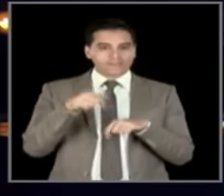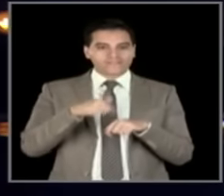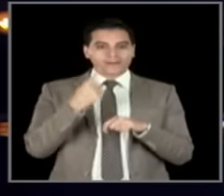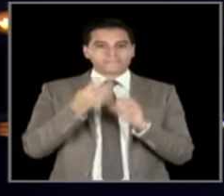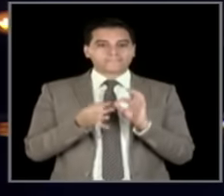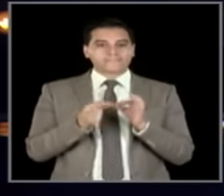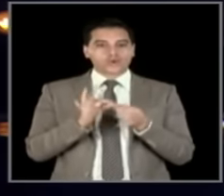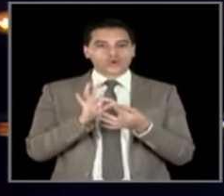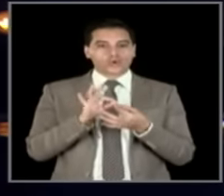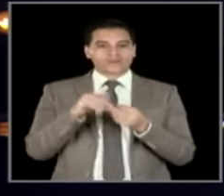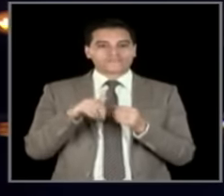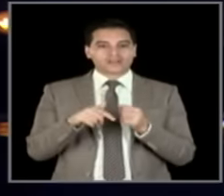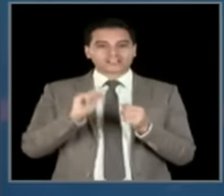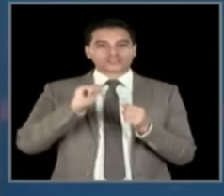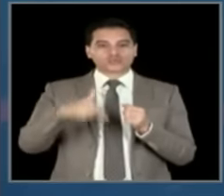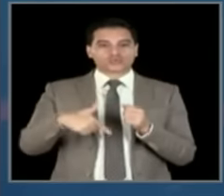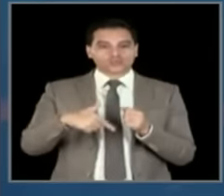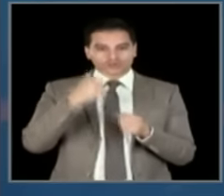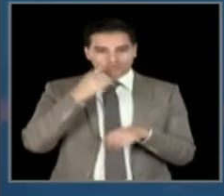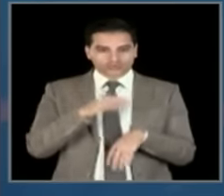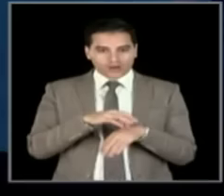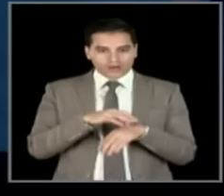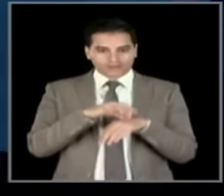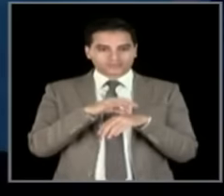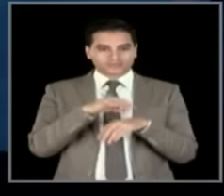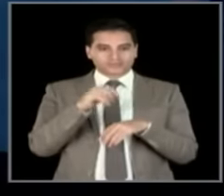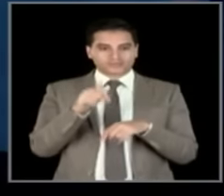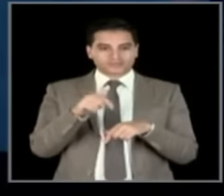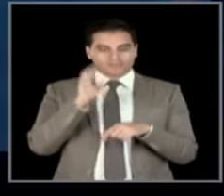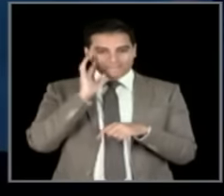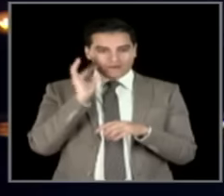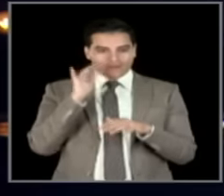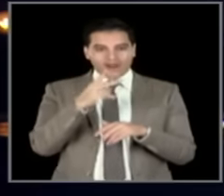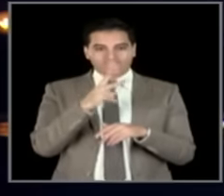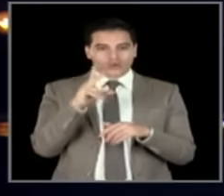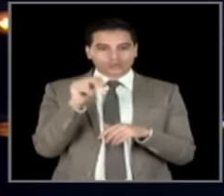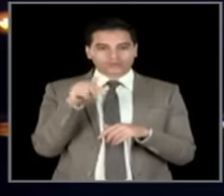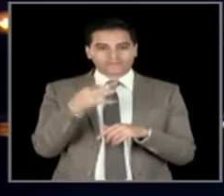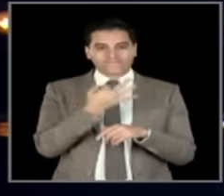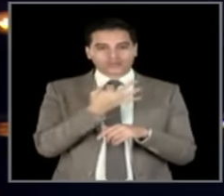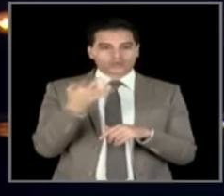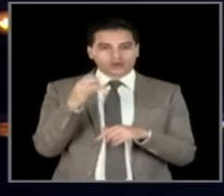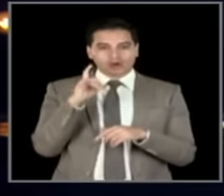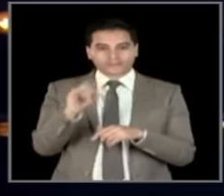1,000,000 مستخدم في أول 6 شهور. في 2020 تخطوا